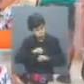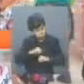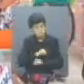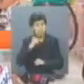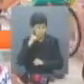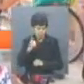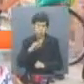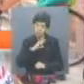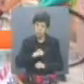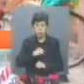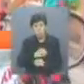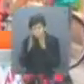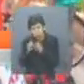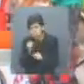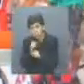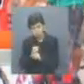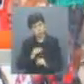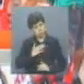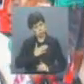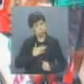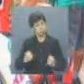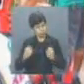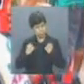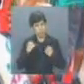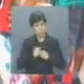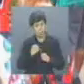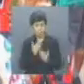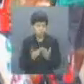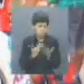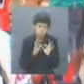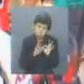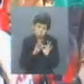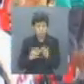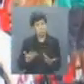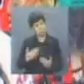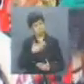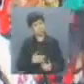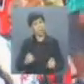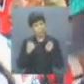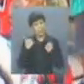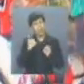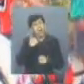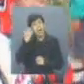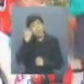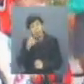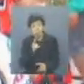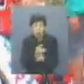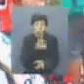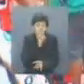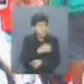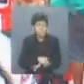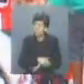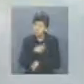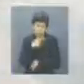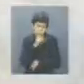มันดีกว่าอะไรทั้งหมดนะครับเซฟได้เยอะครับเซฟค่าใช้จ่ายค่าอะไรได้เยอะแยะนะครับแทนที่จะไปนั่งดื่มหรือจะไป